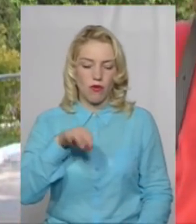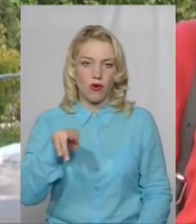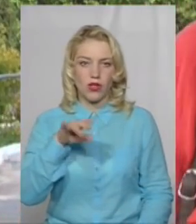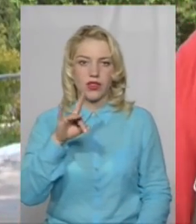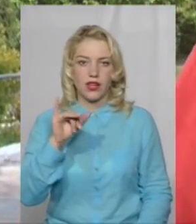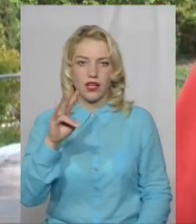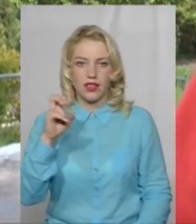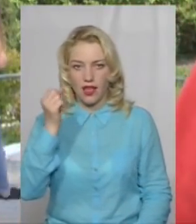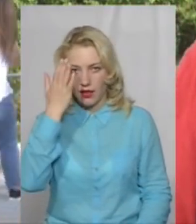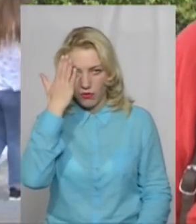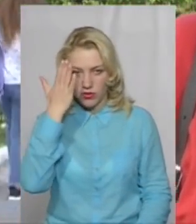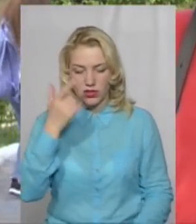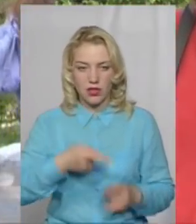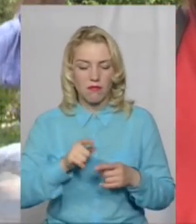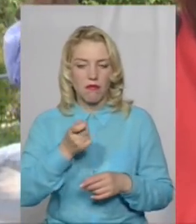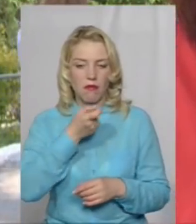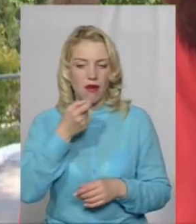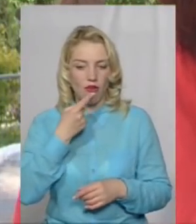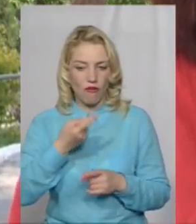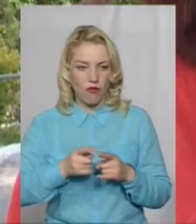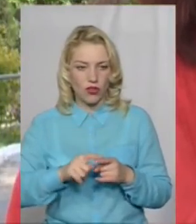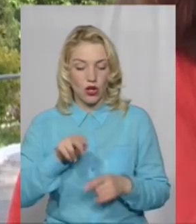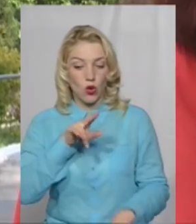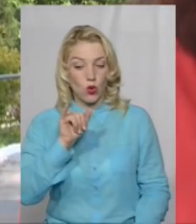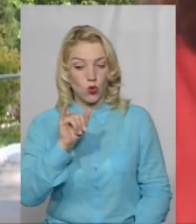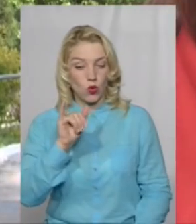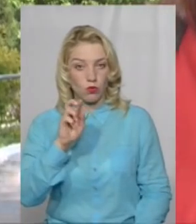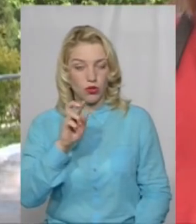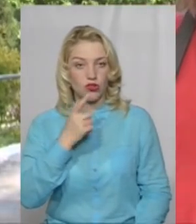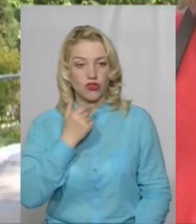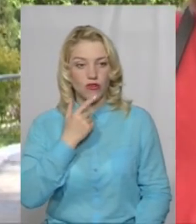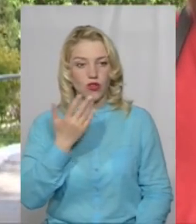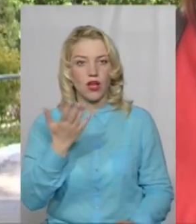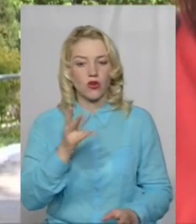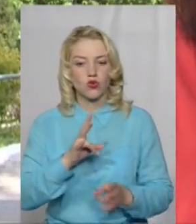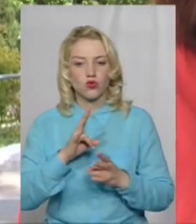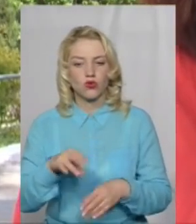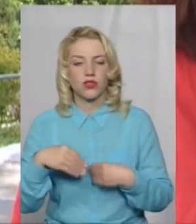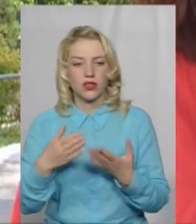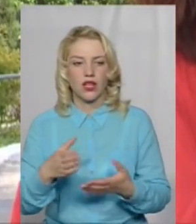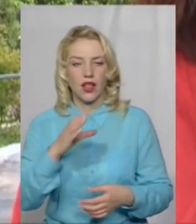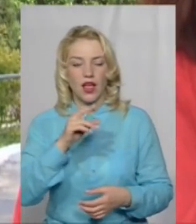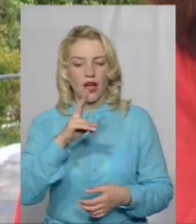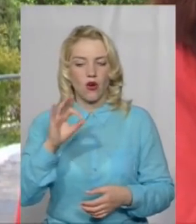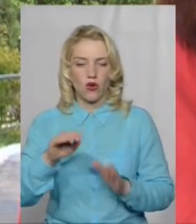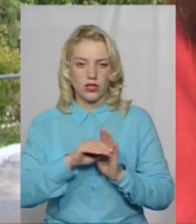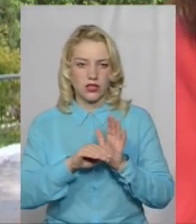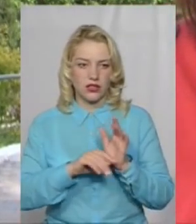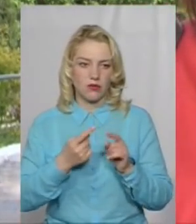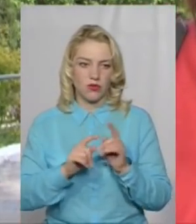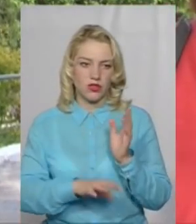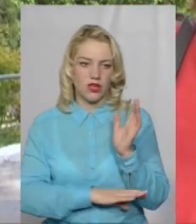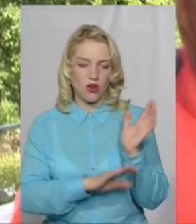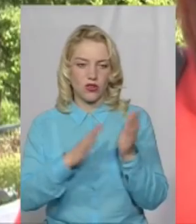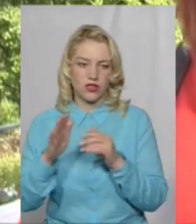чомусь про неї зараз менше вже говорять, того самого дуба червоного, а шкоду, яку принесли екосистемам ці рослини, світ уже